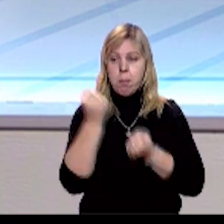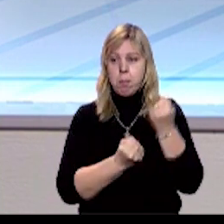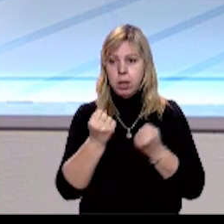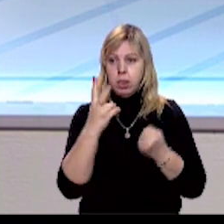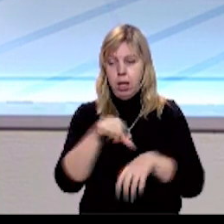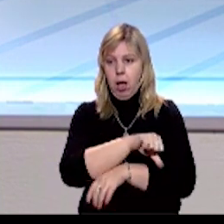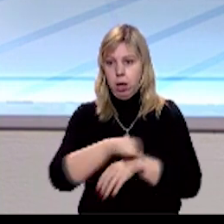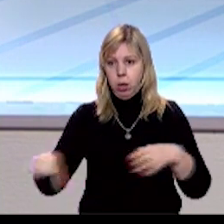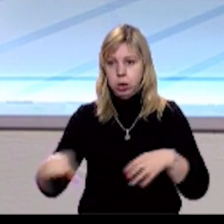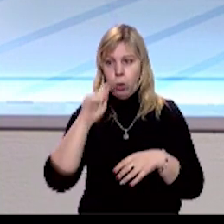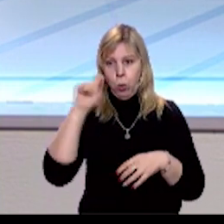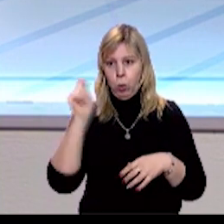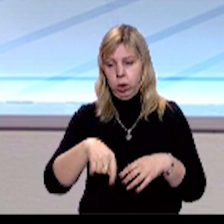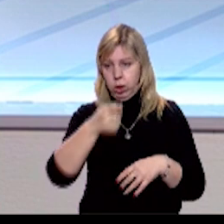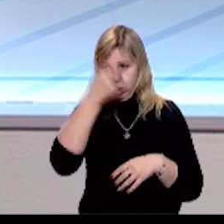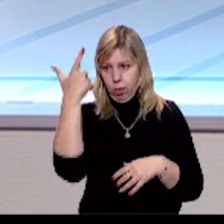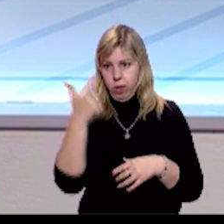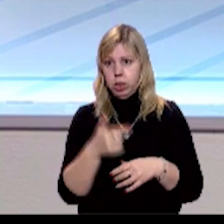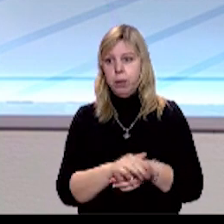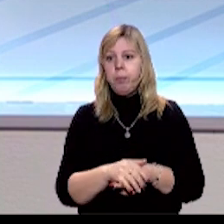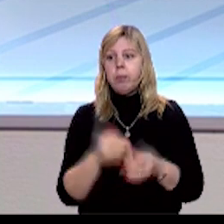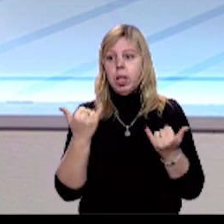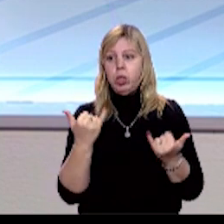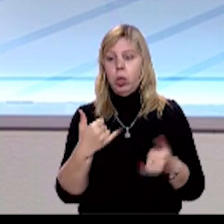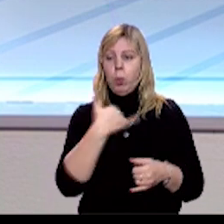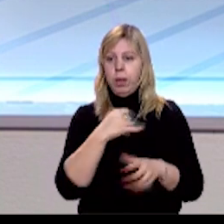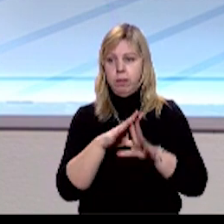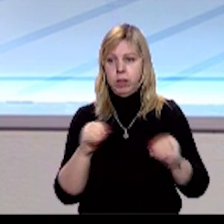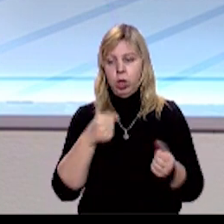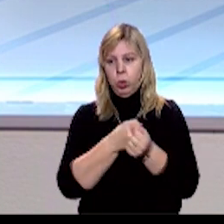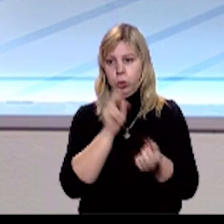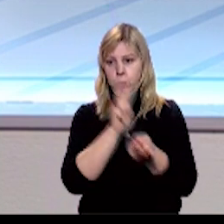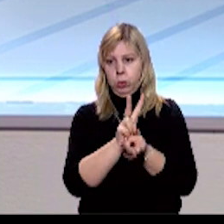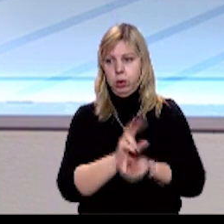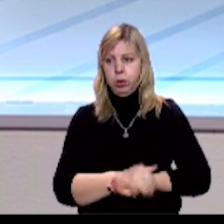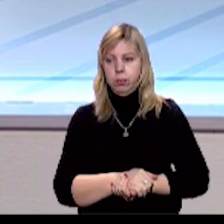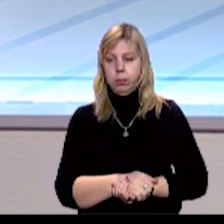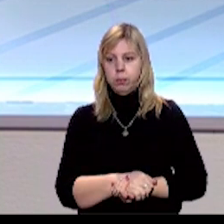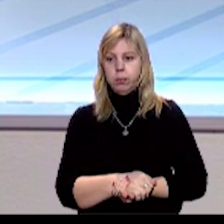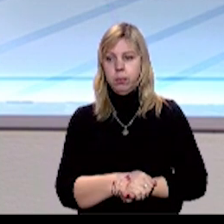автомобілів на кордоні України зі Словаччиною. На сьогодні в мене все. До зустрічі.